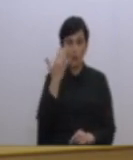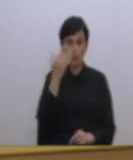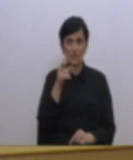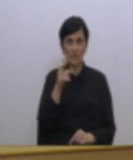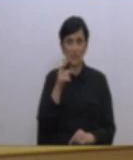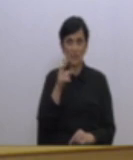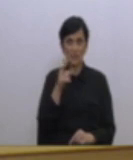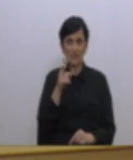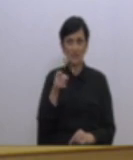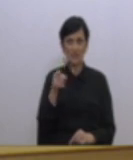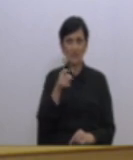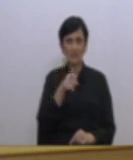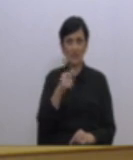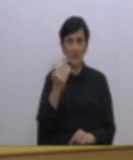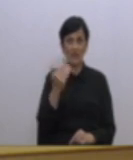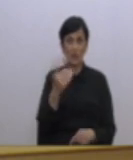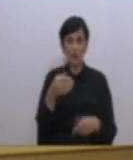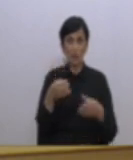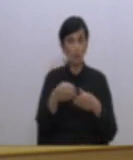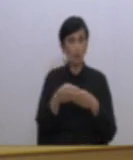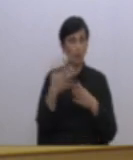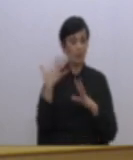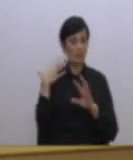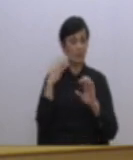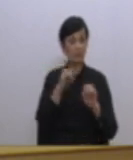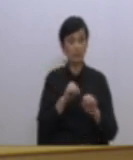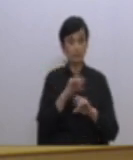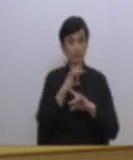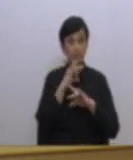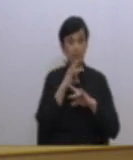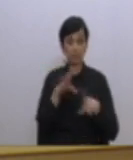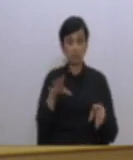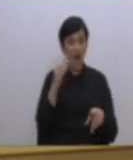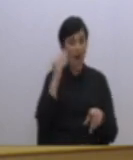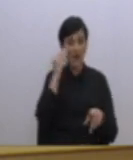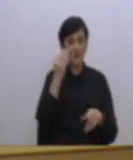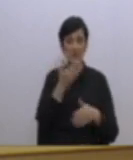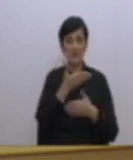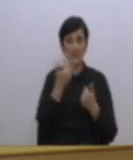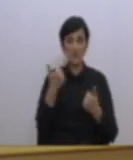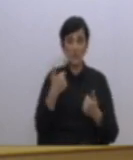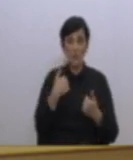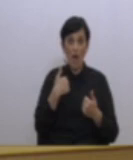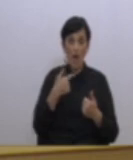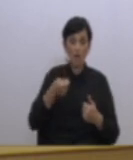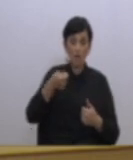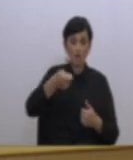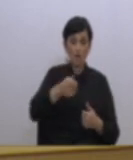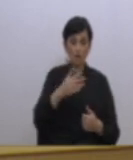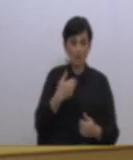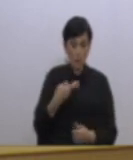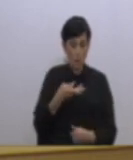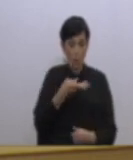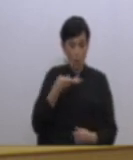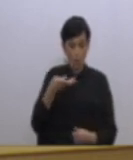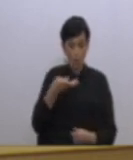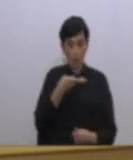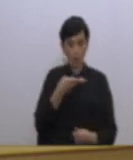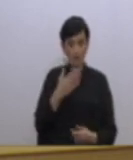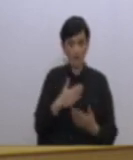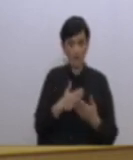თქვენ და თქვენი გუნდი მხარს არ დაუჭერს ამას აზრი არ აქვს მე შევიტანო ჩვენ მხოლოდ 4 ვართ